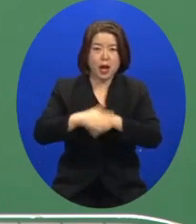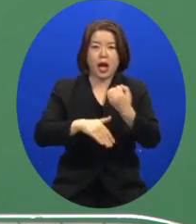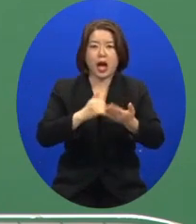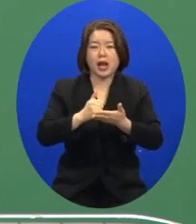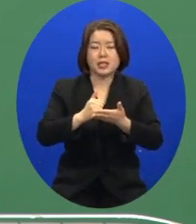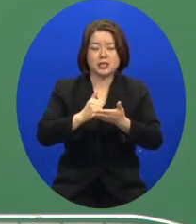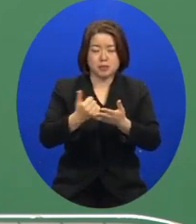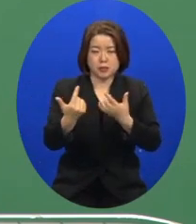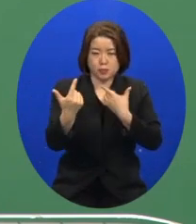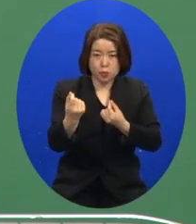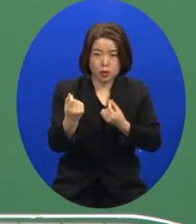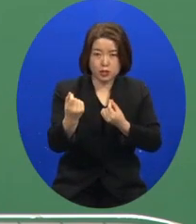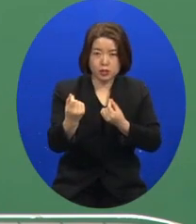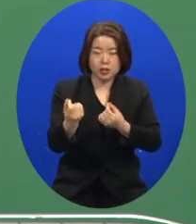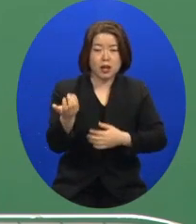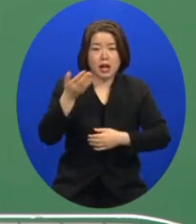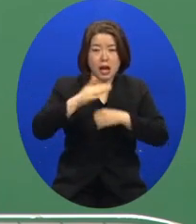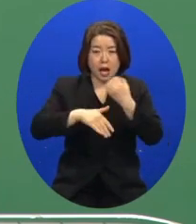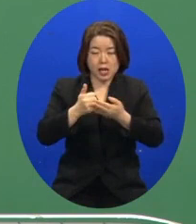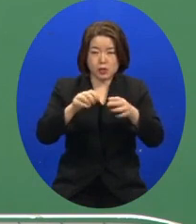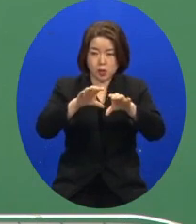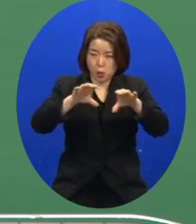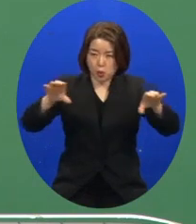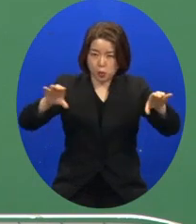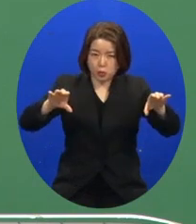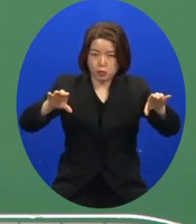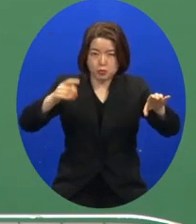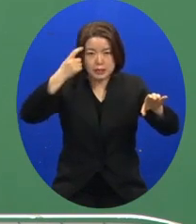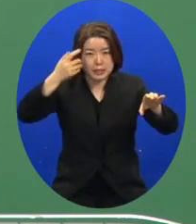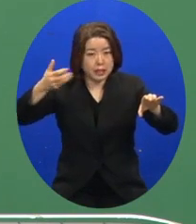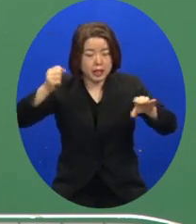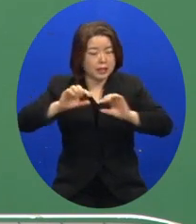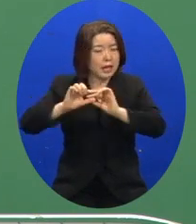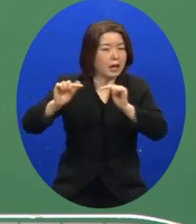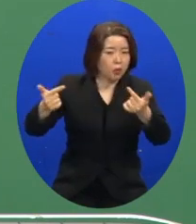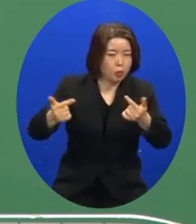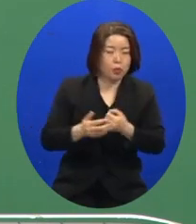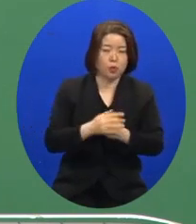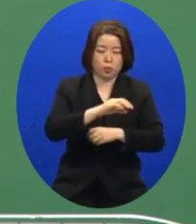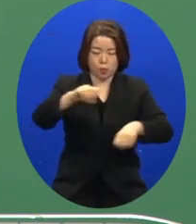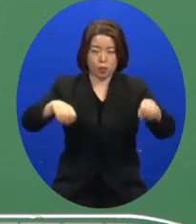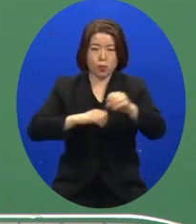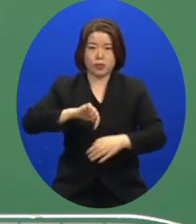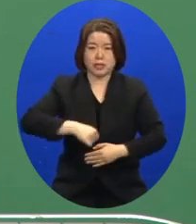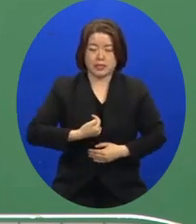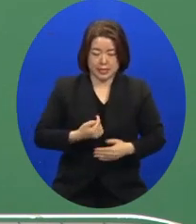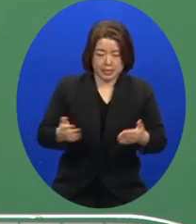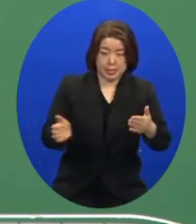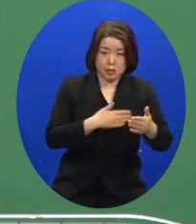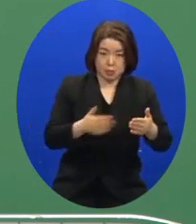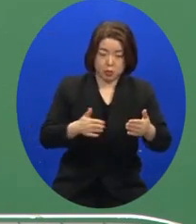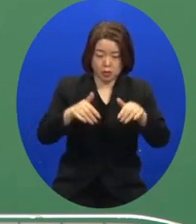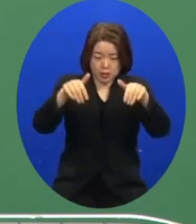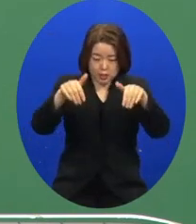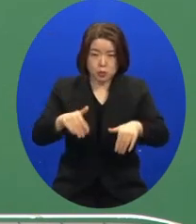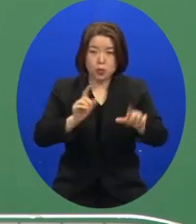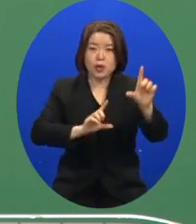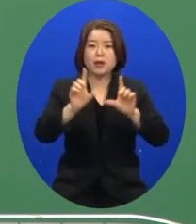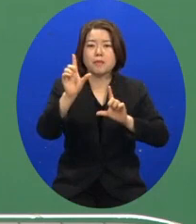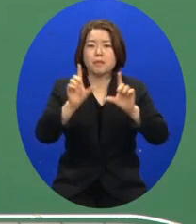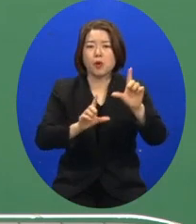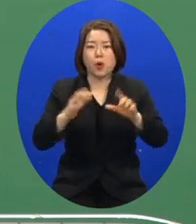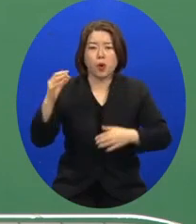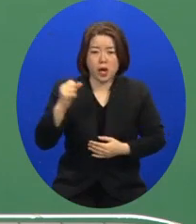본체시나 하나님과 동등됨을 취할 것으로 여기지 아니하시고 오히려 자기를 비워 종의 형체를